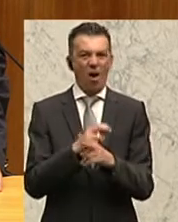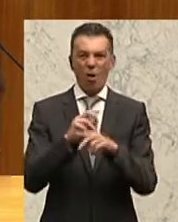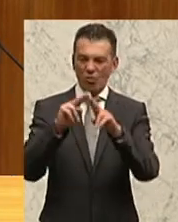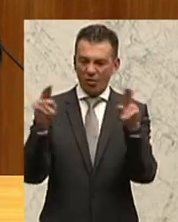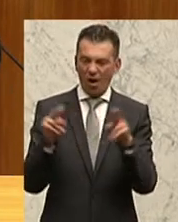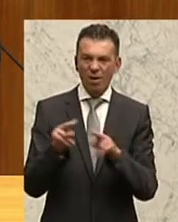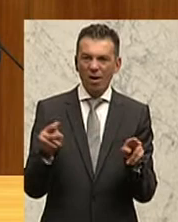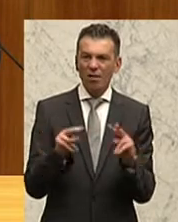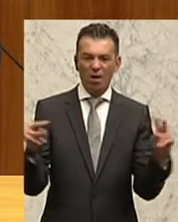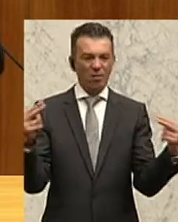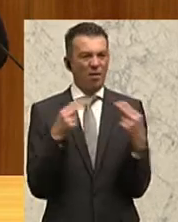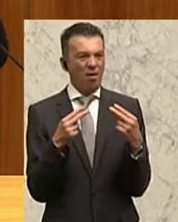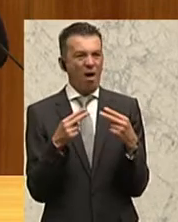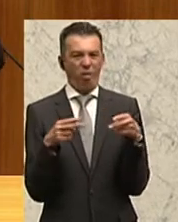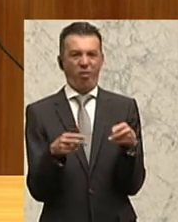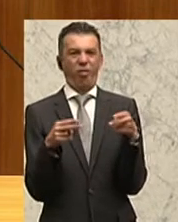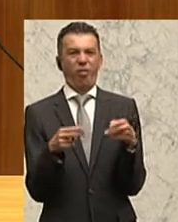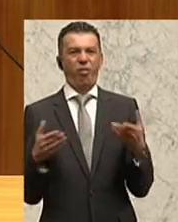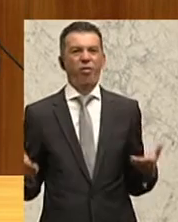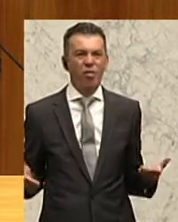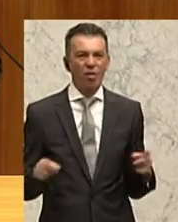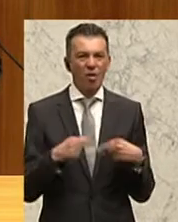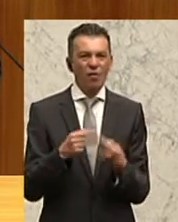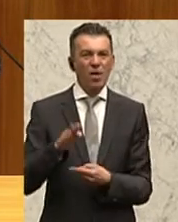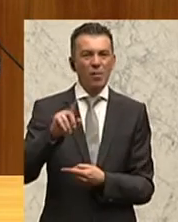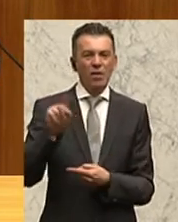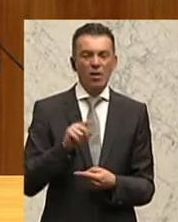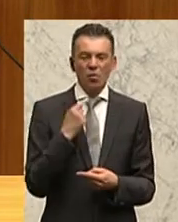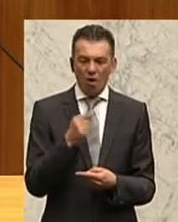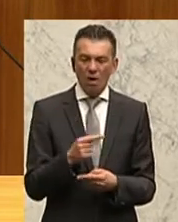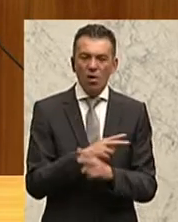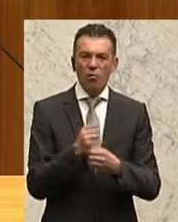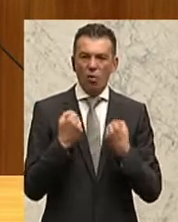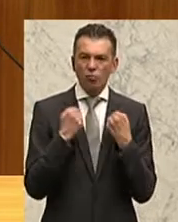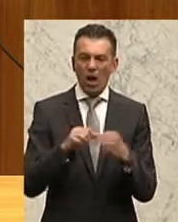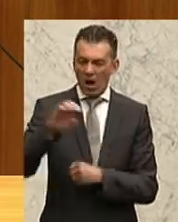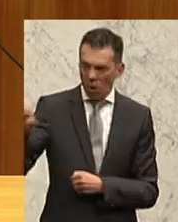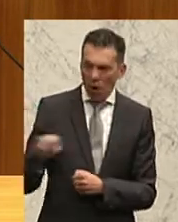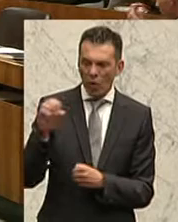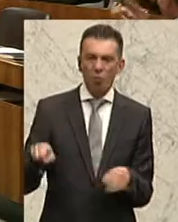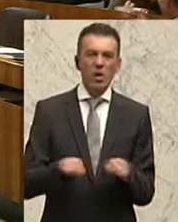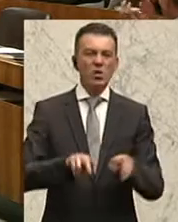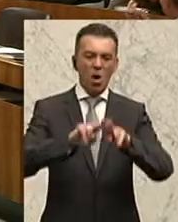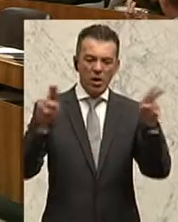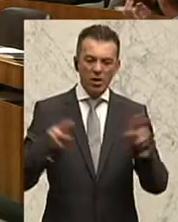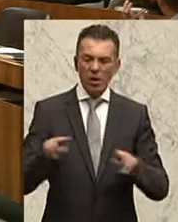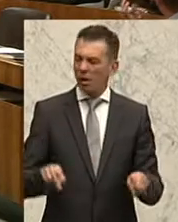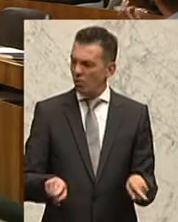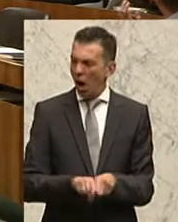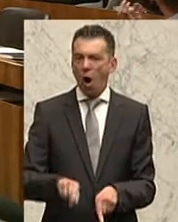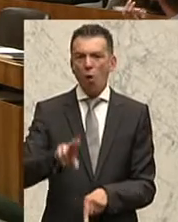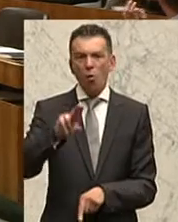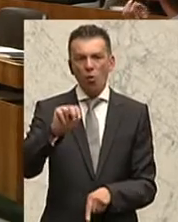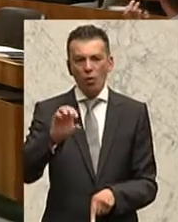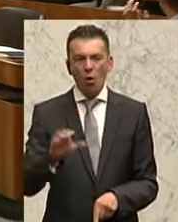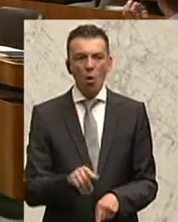macht? Wir vom PZÖ stehen für ein starkes Österreich, auf europäischer Ebene, aber auch international und auch bei der UNO. Das haben Sie